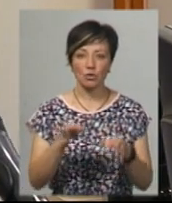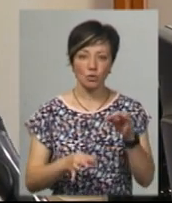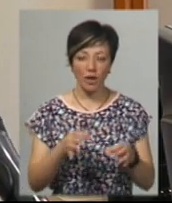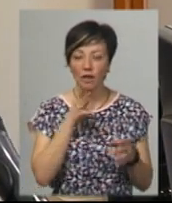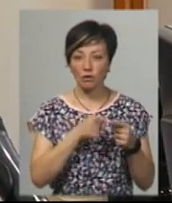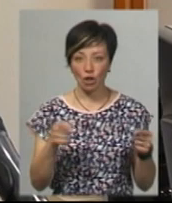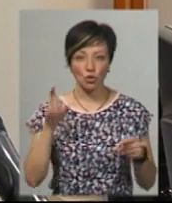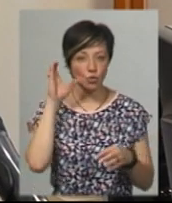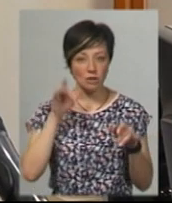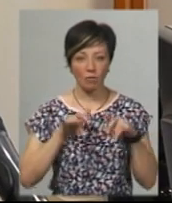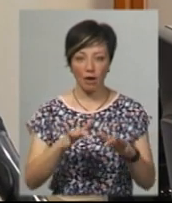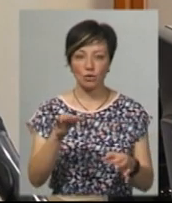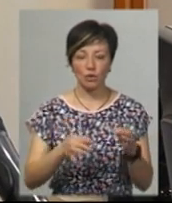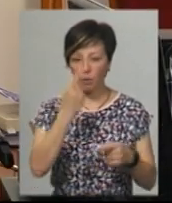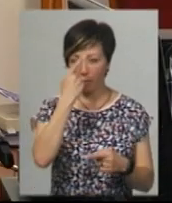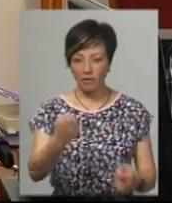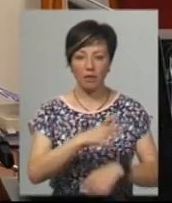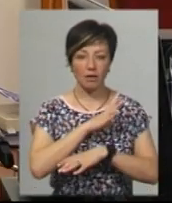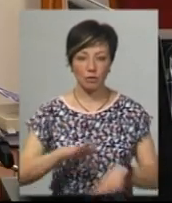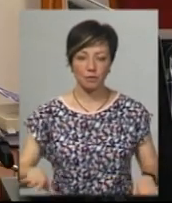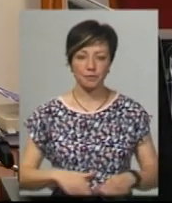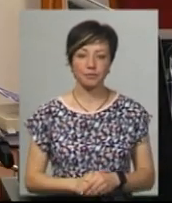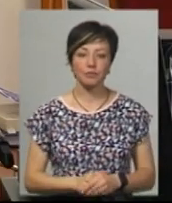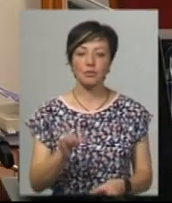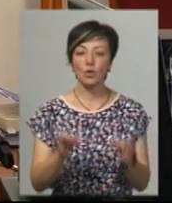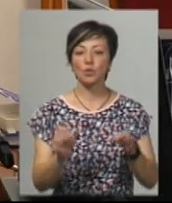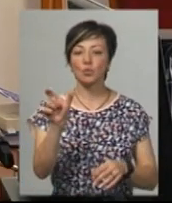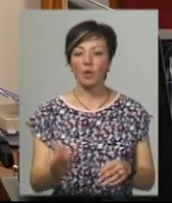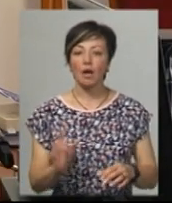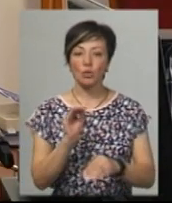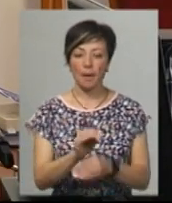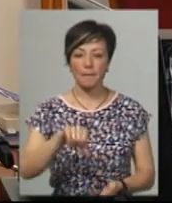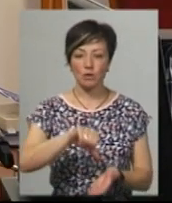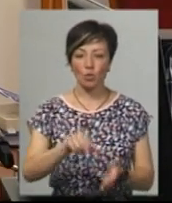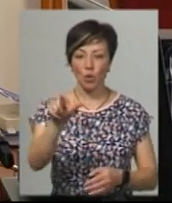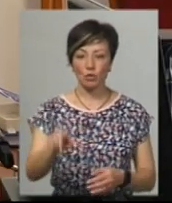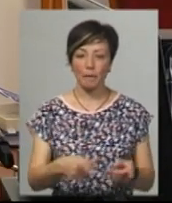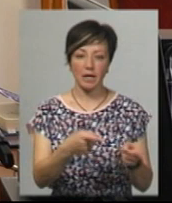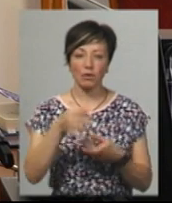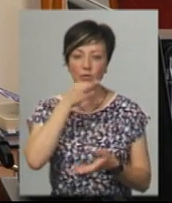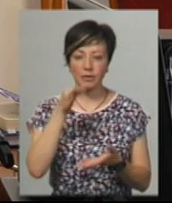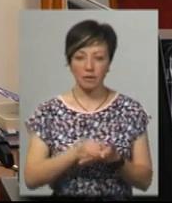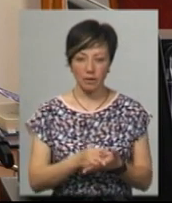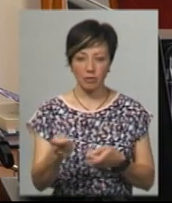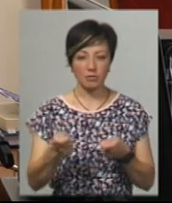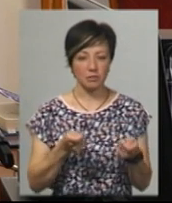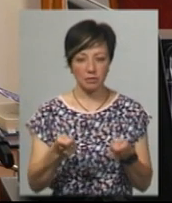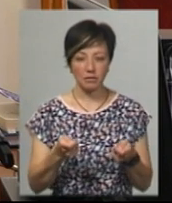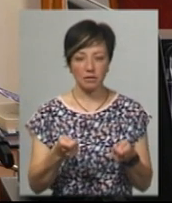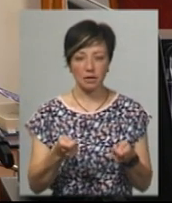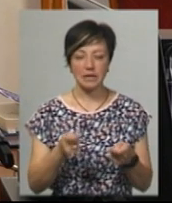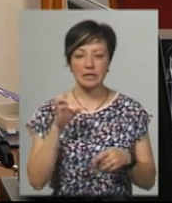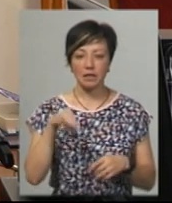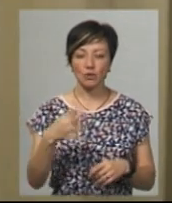слухання справи судді не повідомлені. Андрій Місінкевич додає, присутність особи, яка притягується до адміністративної відповідальності